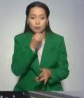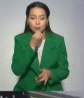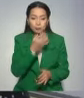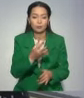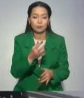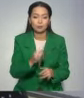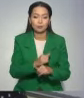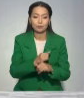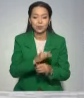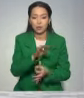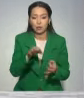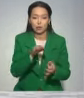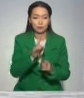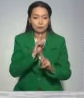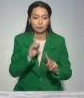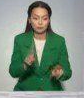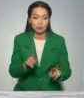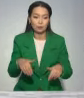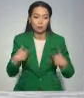его имя